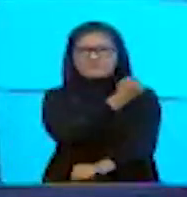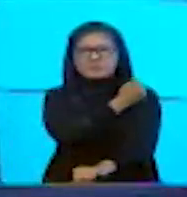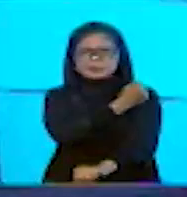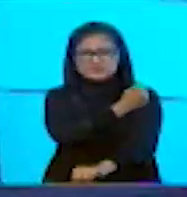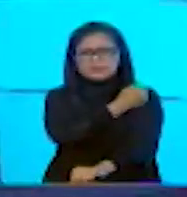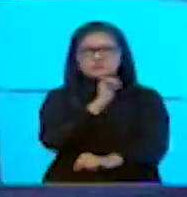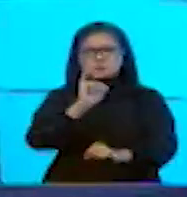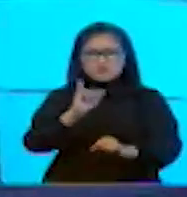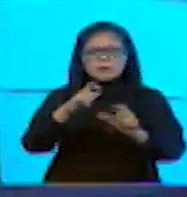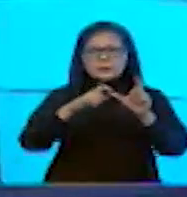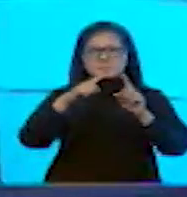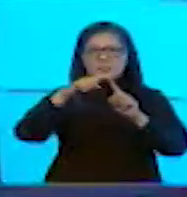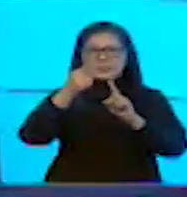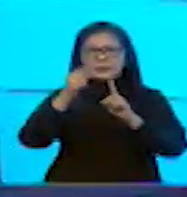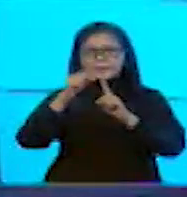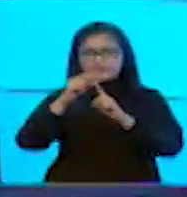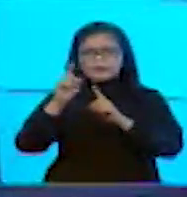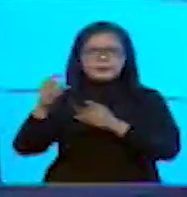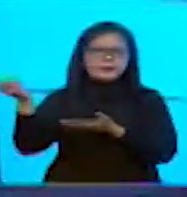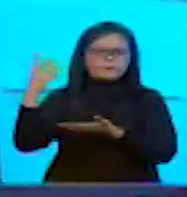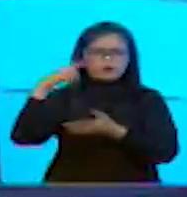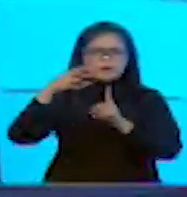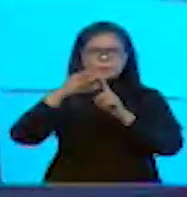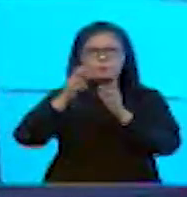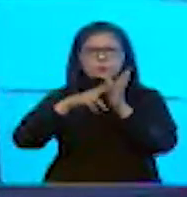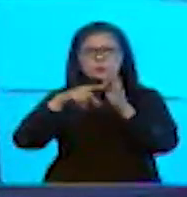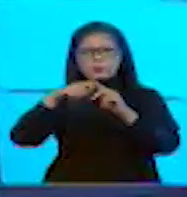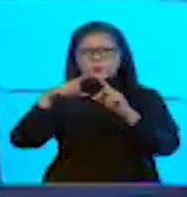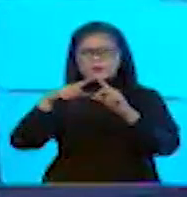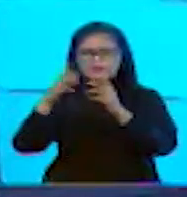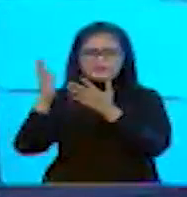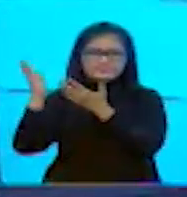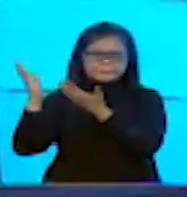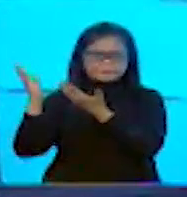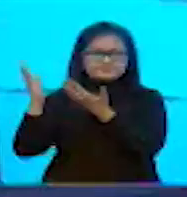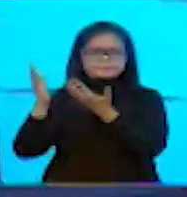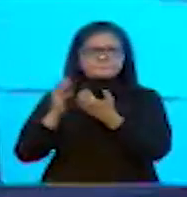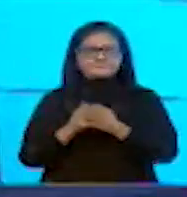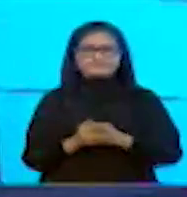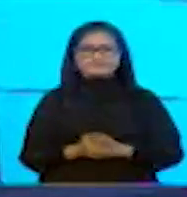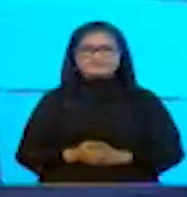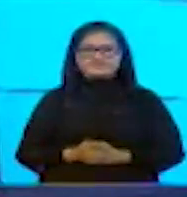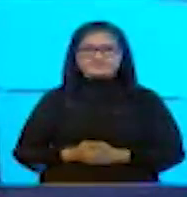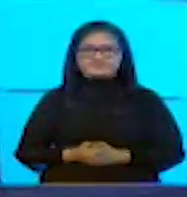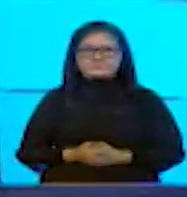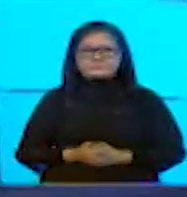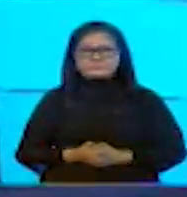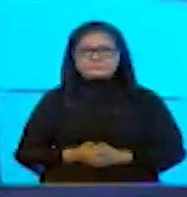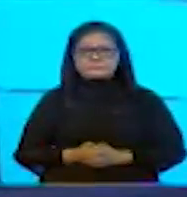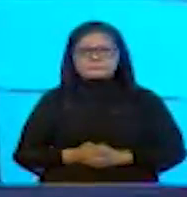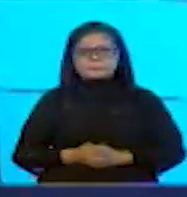pekerja STRP. Dan berikut laporan Bunka Cinka bersama juru kamera Irfan Herdiansyah dan Sugi Cahyadi.